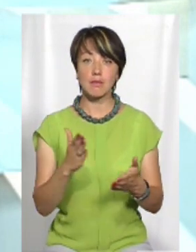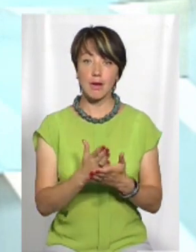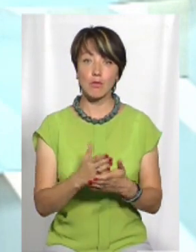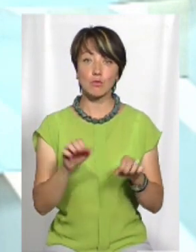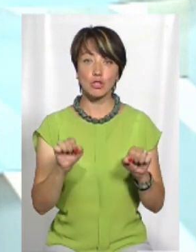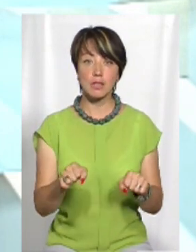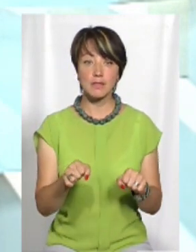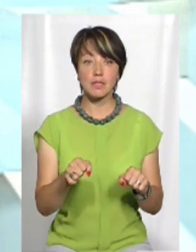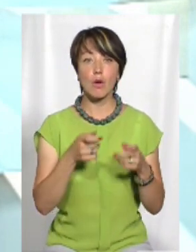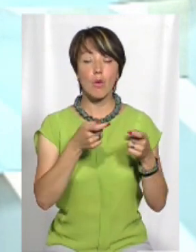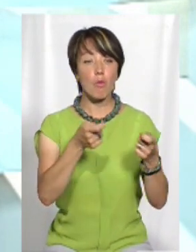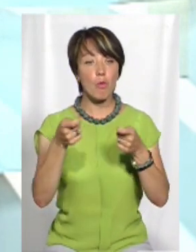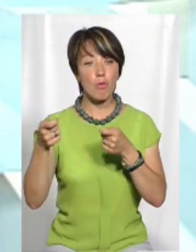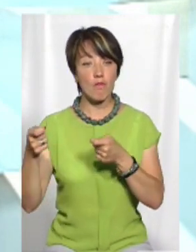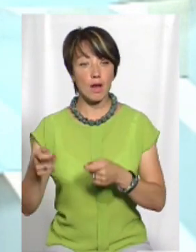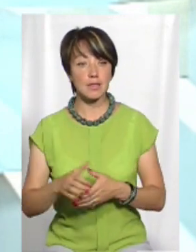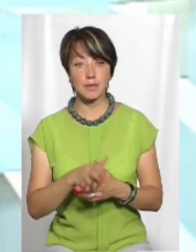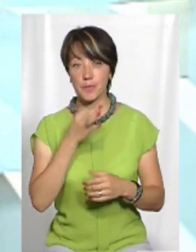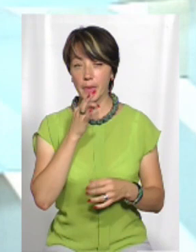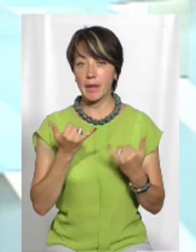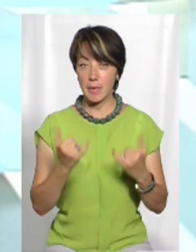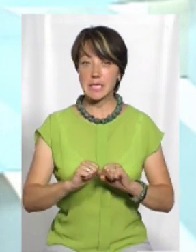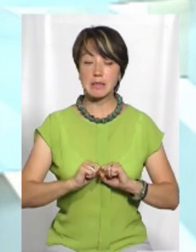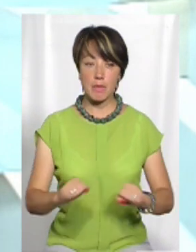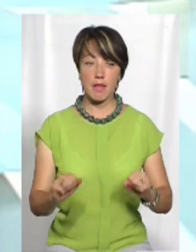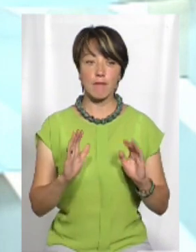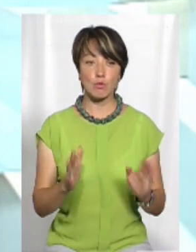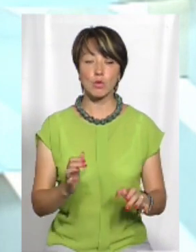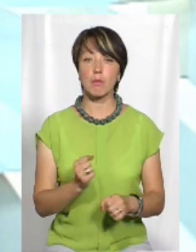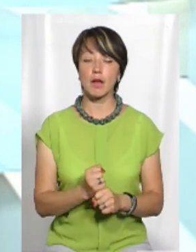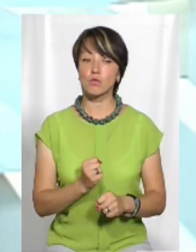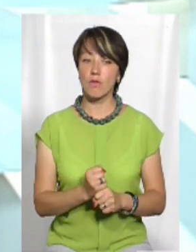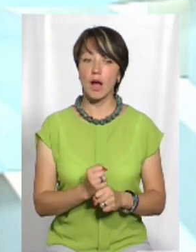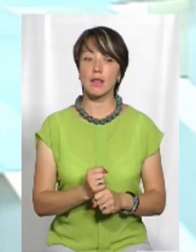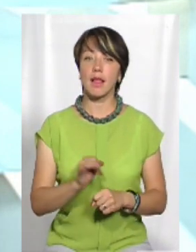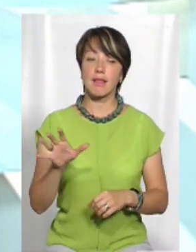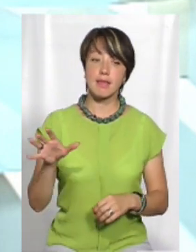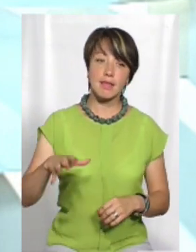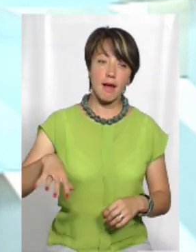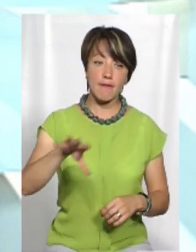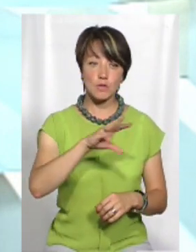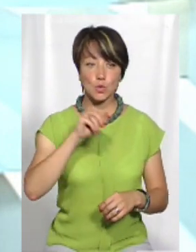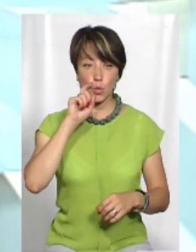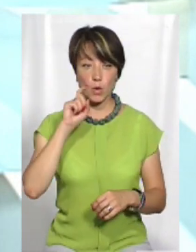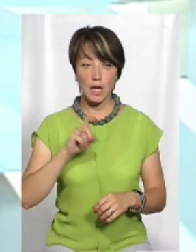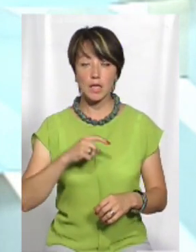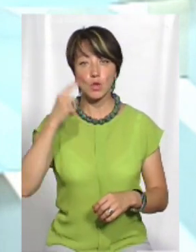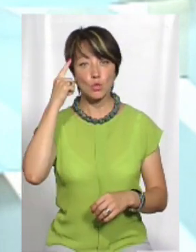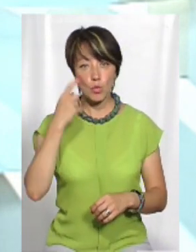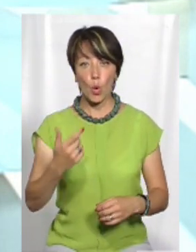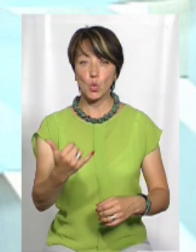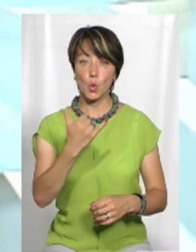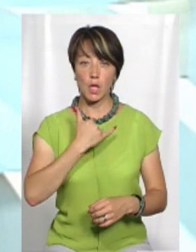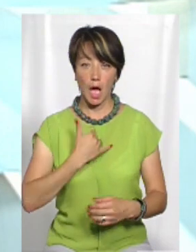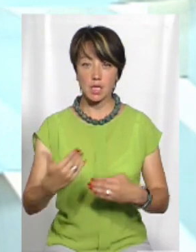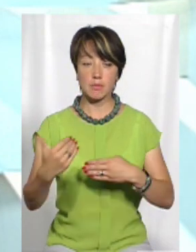мають можливість кругом побувати. Тепер ми сміливо будемо працювати і на всю Україну, і я думаю, що до нас